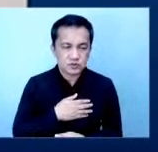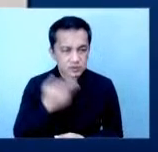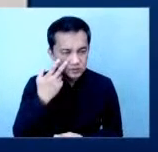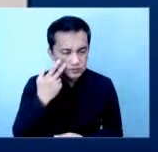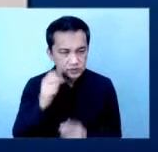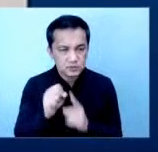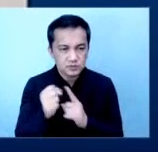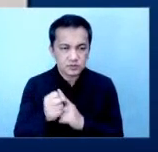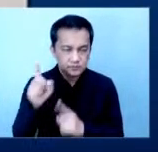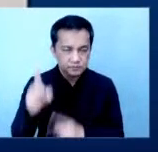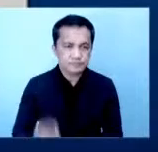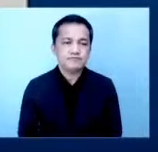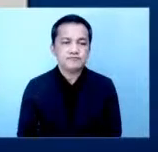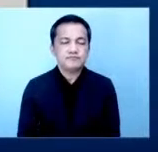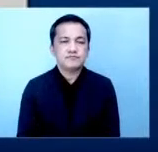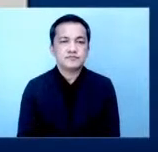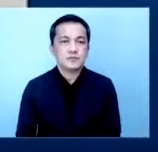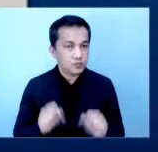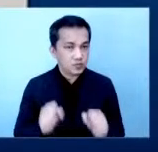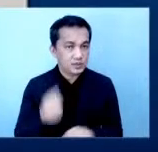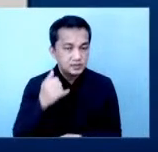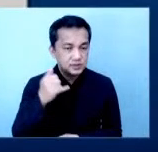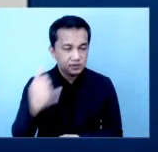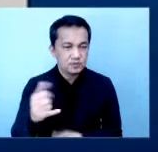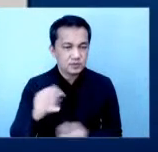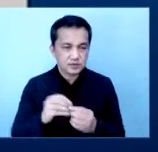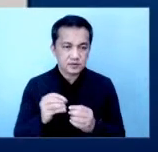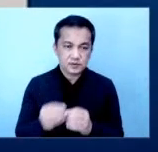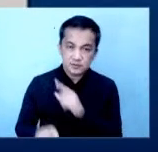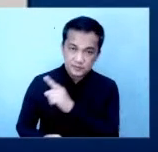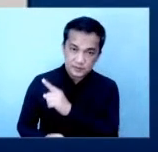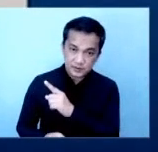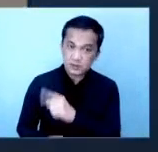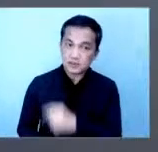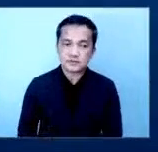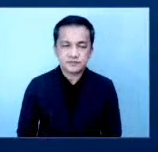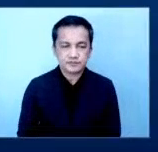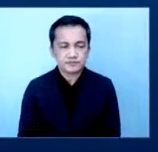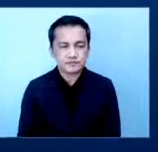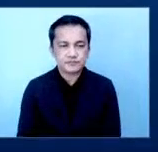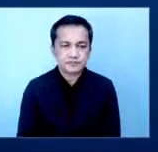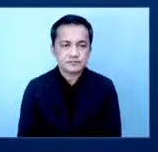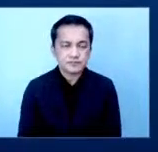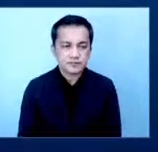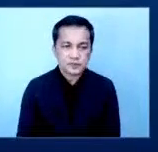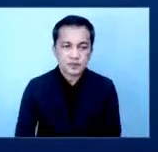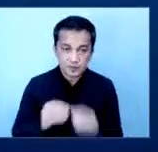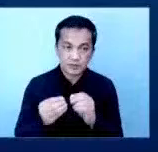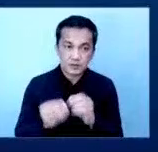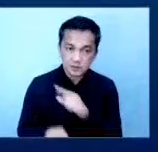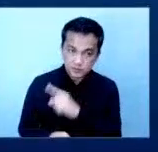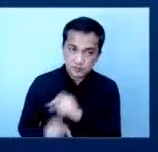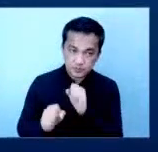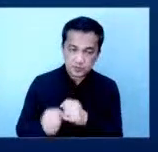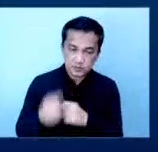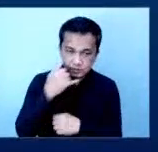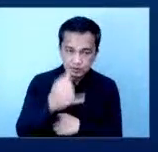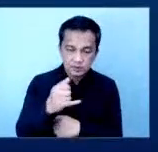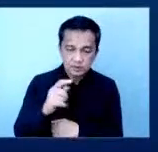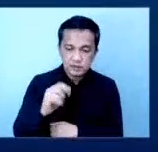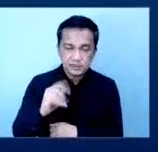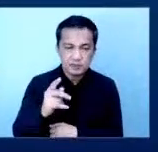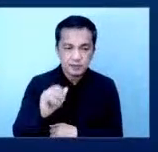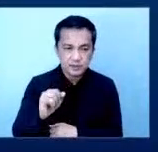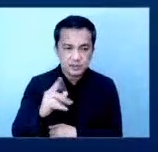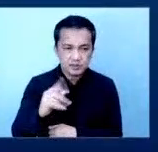sitwasyon nila roon. Pwede nyo silang tawagan sa mga number na nakikita nyo ngayon sa inyong screen. May mga numero rin na pwedeng tawagan sa Taipei,